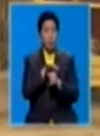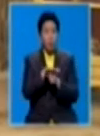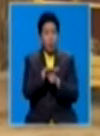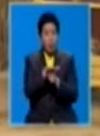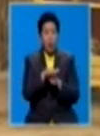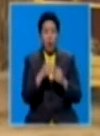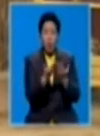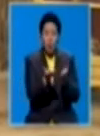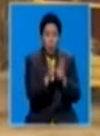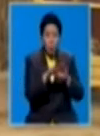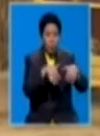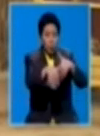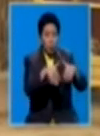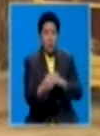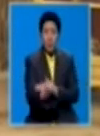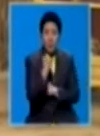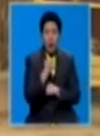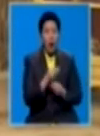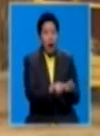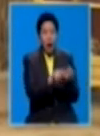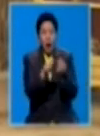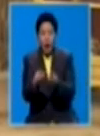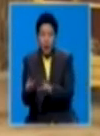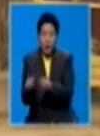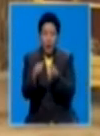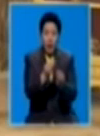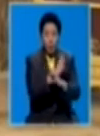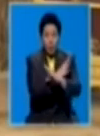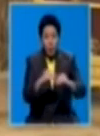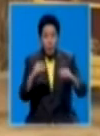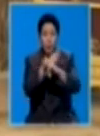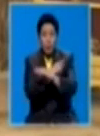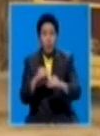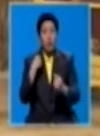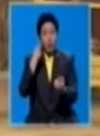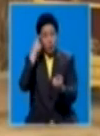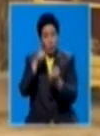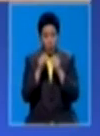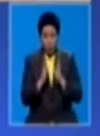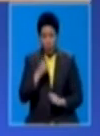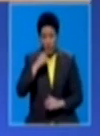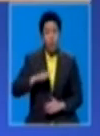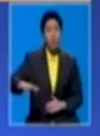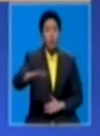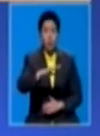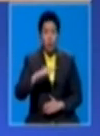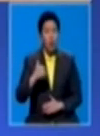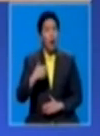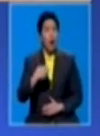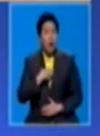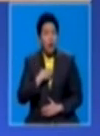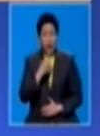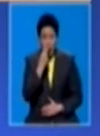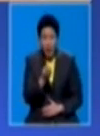แข็งเน้นความเสียสละเอื้อเฟื้อเผื่อแผ่และเป็นโครงการที่สามารถเข้าถึงประชาชนคนไทยทุกคนที่ต้องการจะเห็น